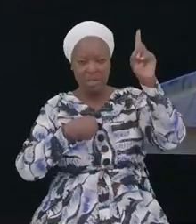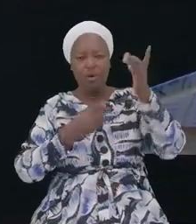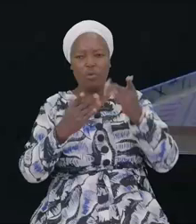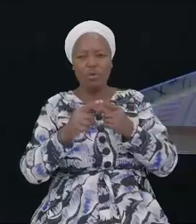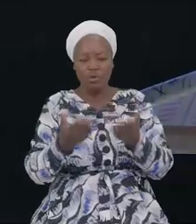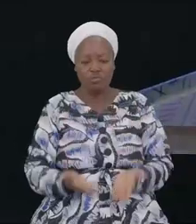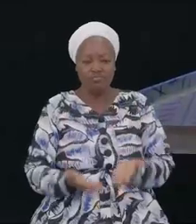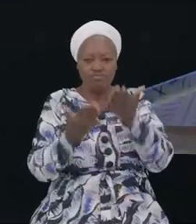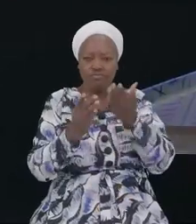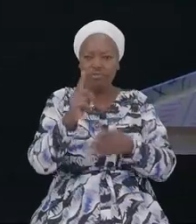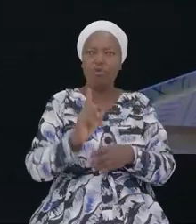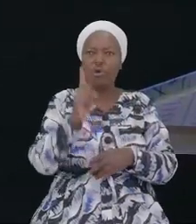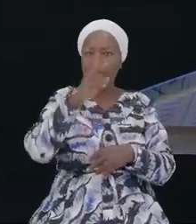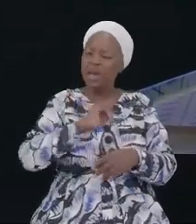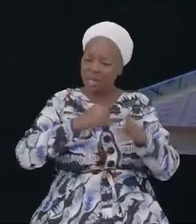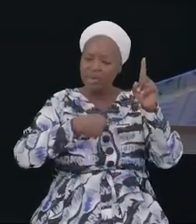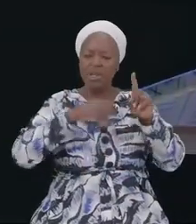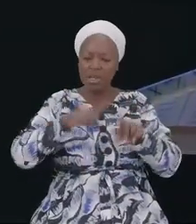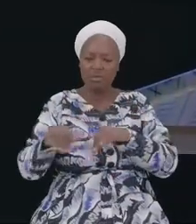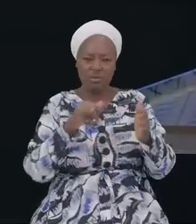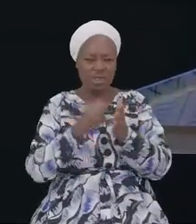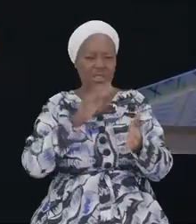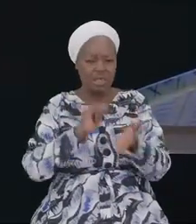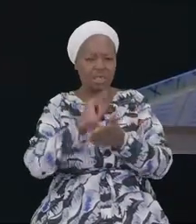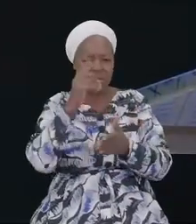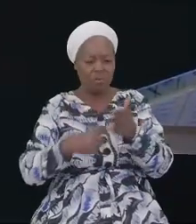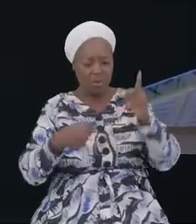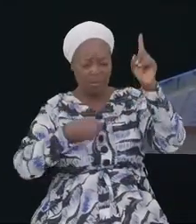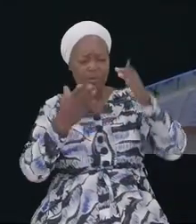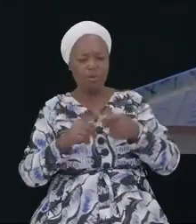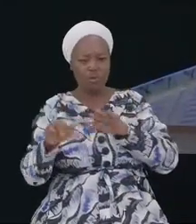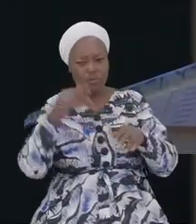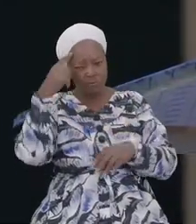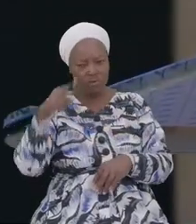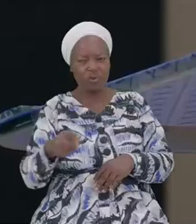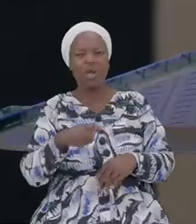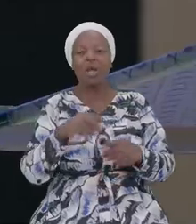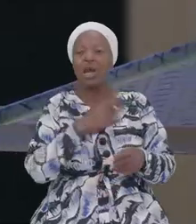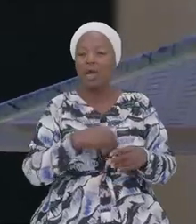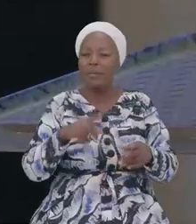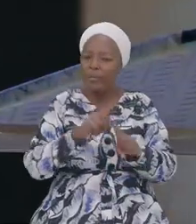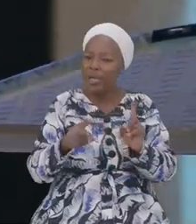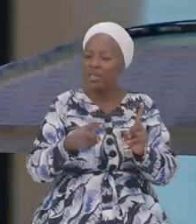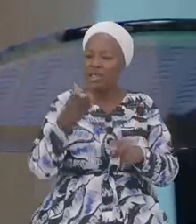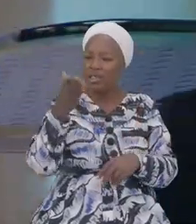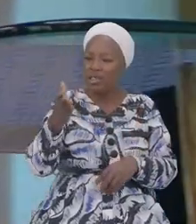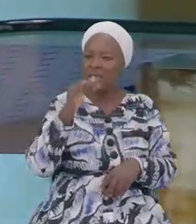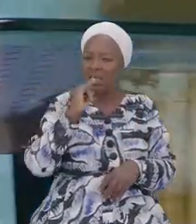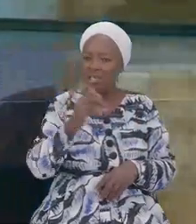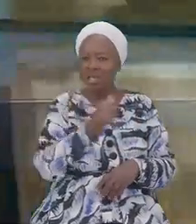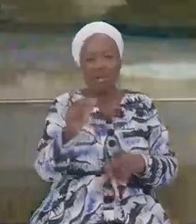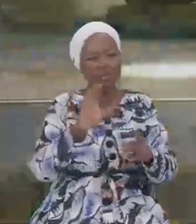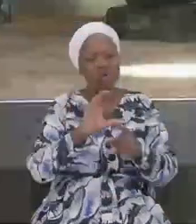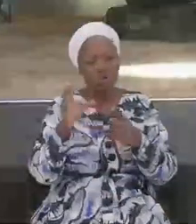faire, c'est ce que je veux faire, c'est là ma volonté, c'est là ma passion pour toi. Mais il y a une condition qui